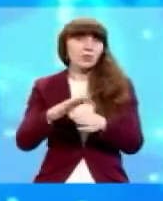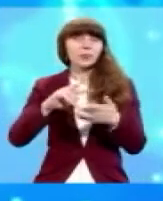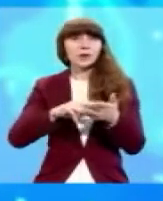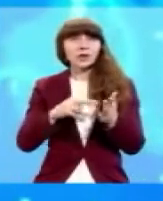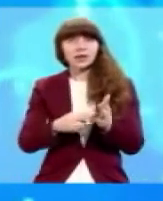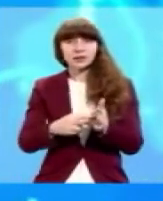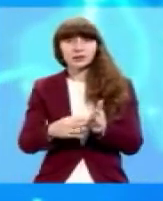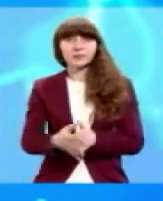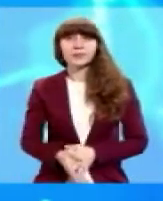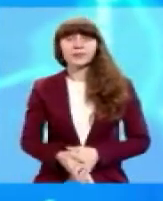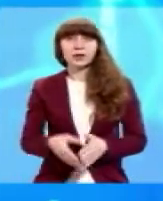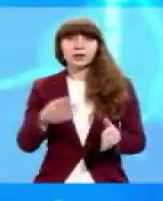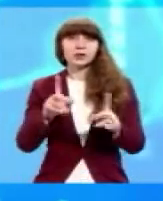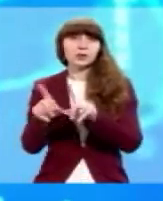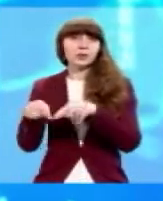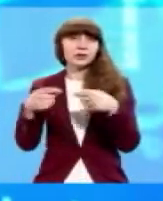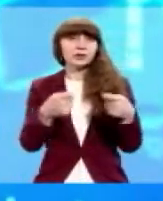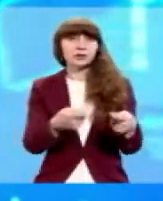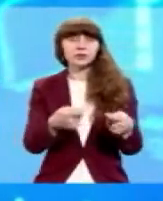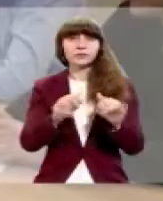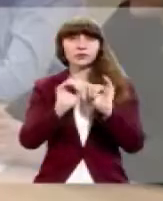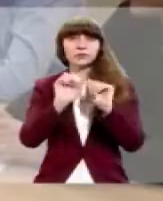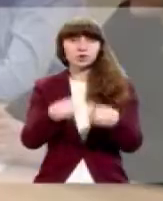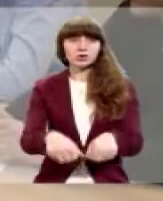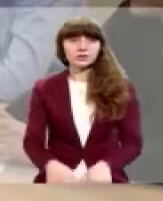асқан мемлекеттік қызметтер жәрмеңкесі.